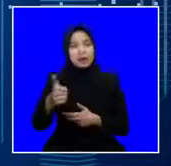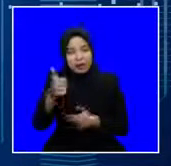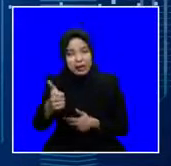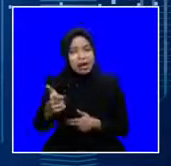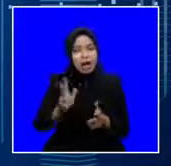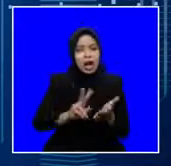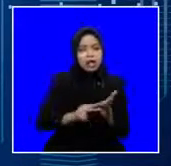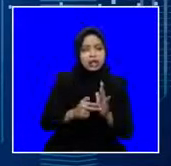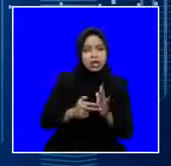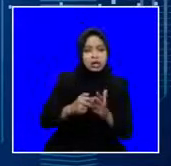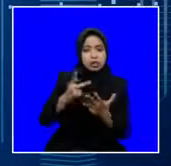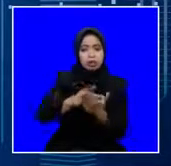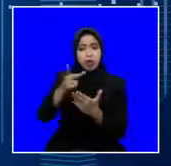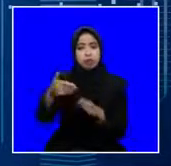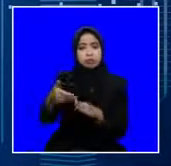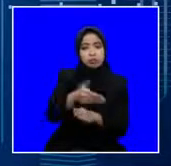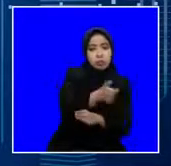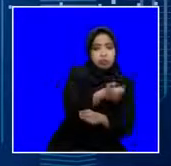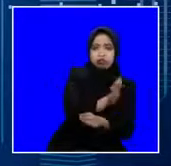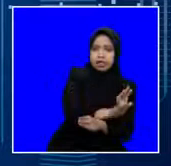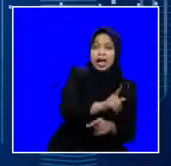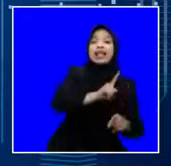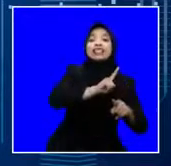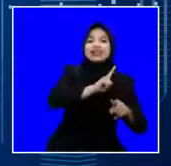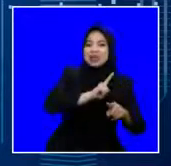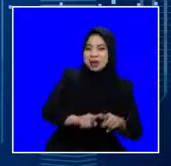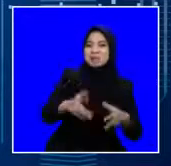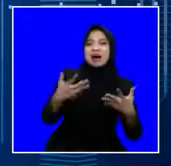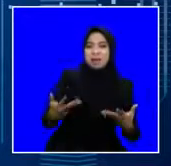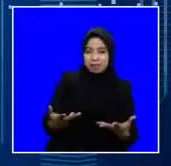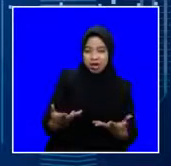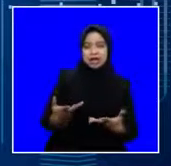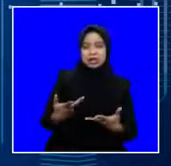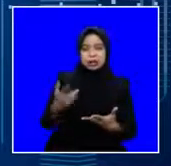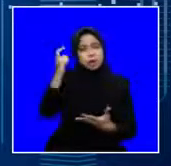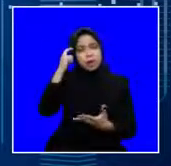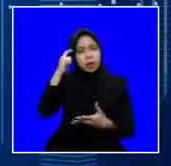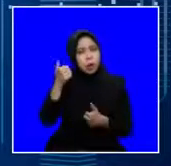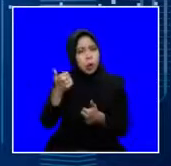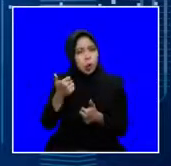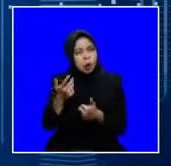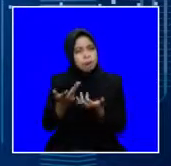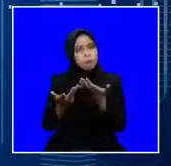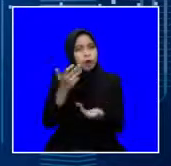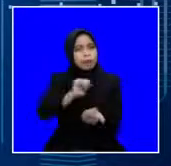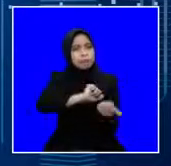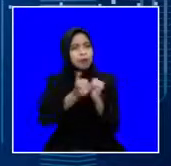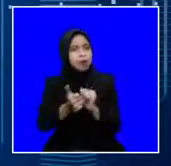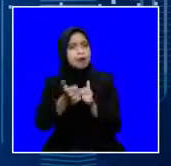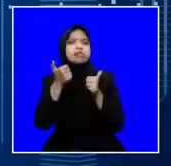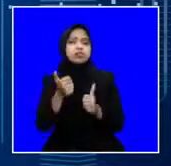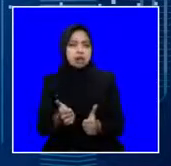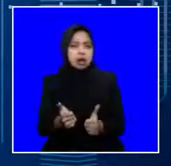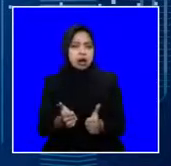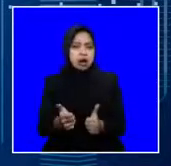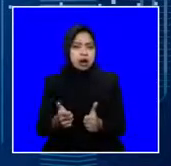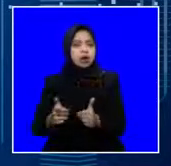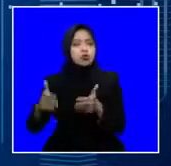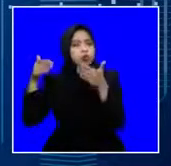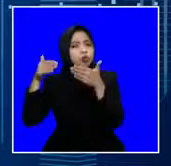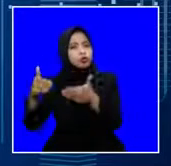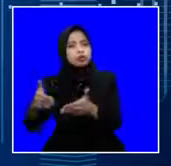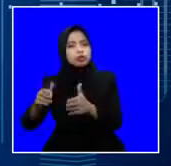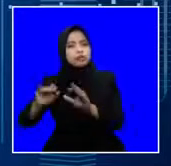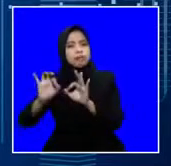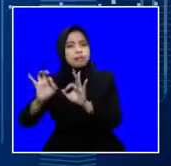bukannya berarti program yang sebelum tidak bagus, tapi menurut kami ada beberapa perubahan-perubahan di dalam dunia